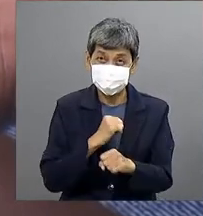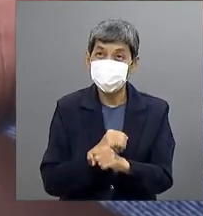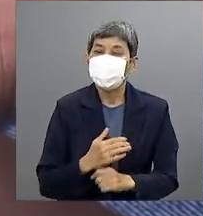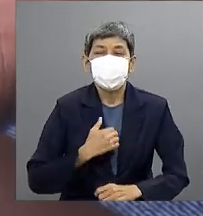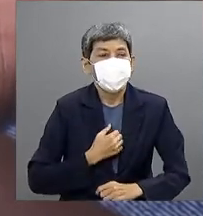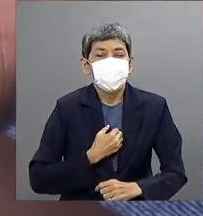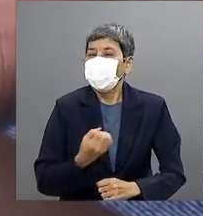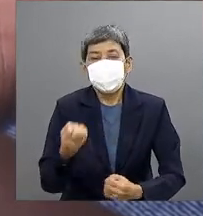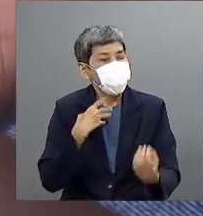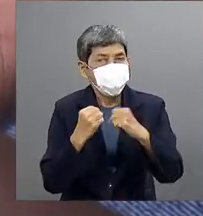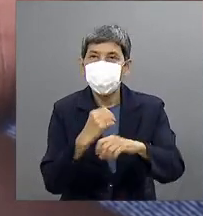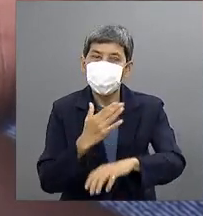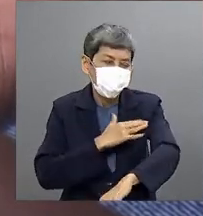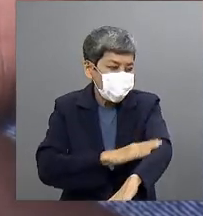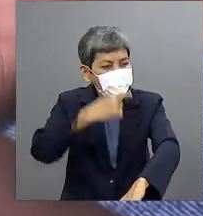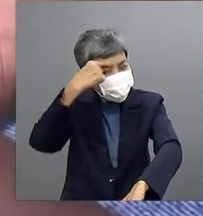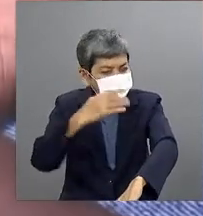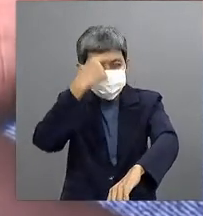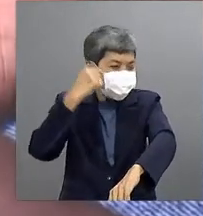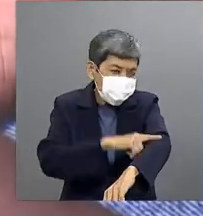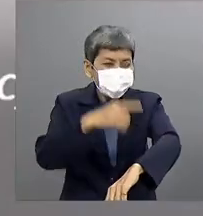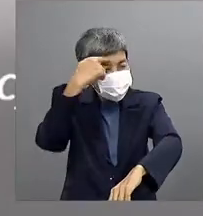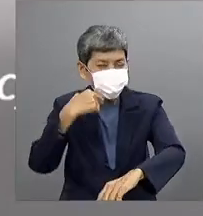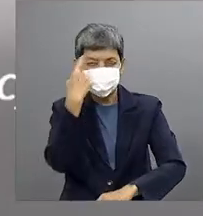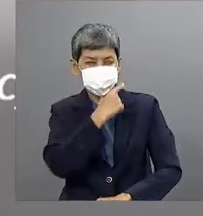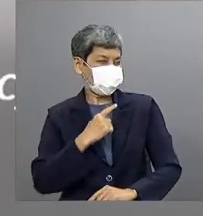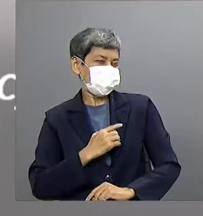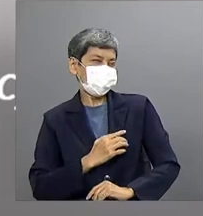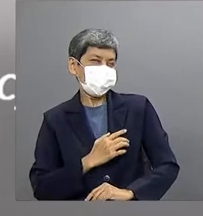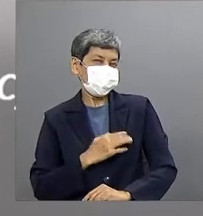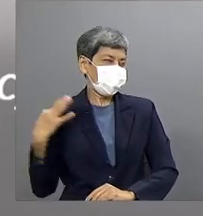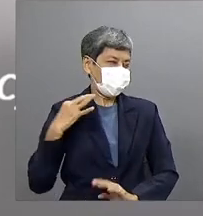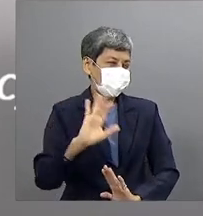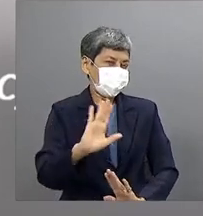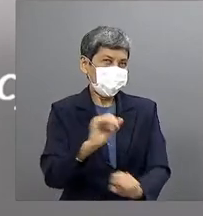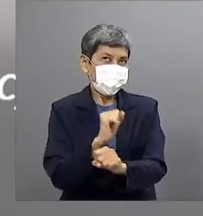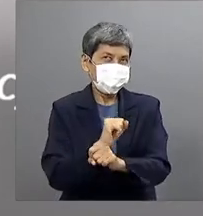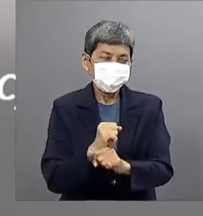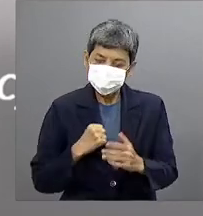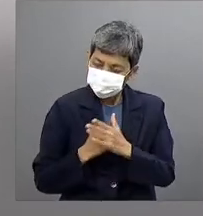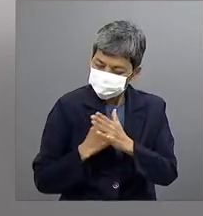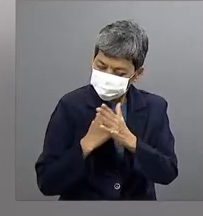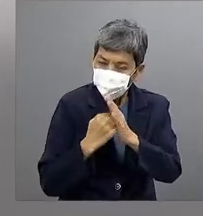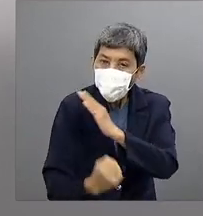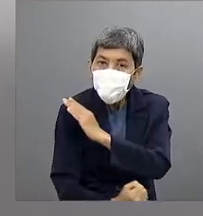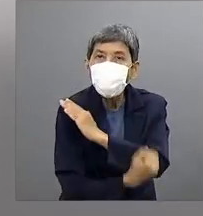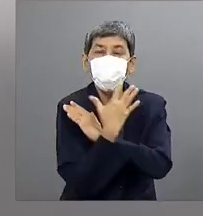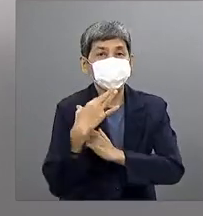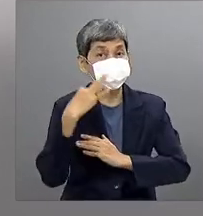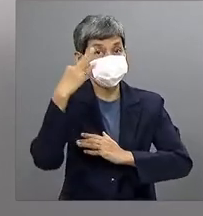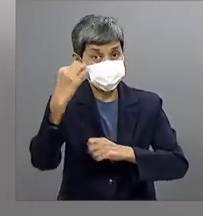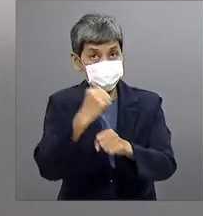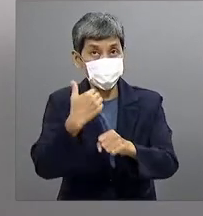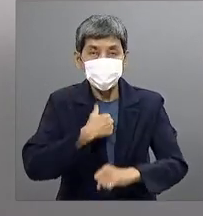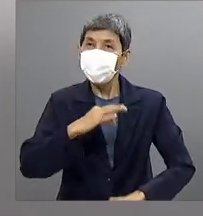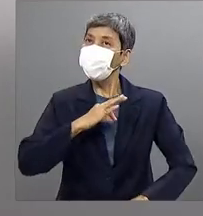เสมอว่าเธอผิวดำเกินไปหรือน่าเกลียดเกินไปที่จะเป็นนางแบบแต่การได้โอกาสจากโมเดลลิ่งเอเจนซี่เธอรู้สึกว่า